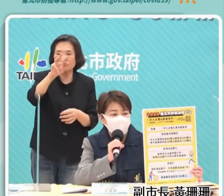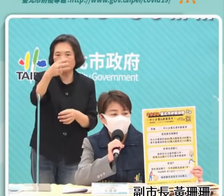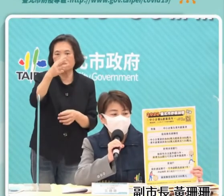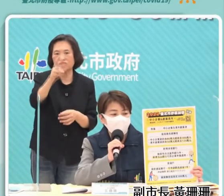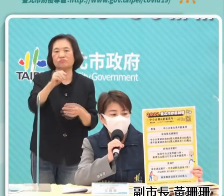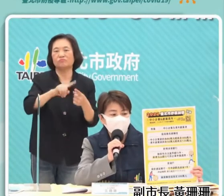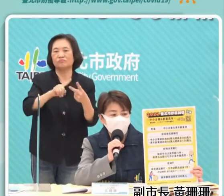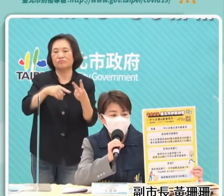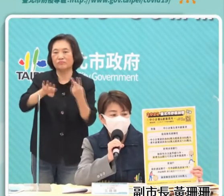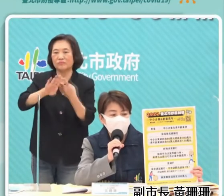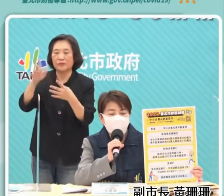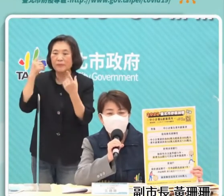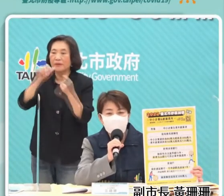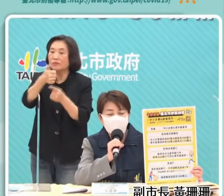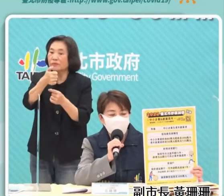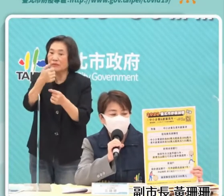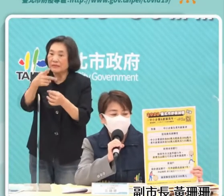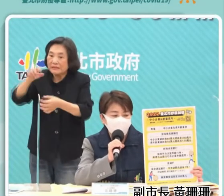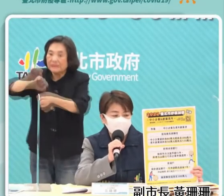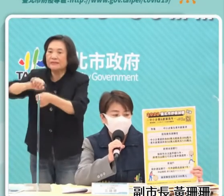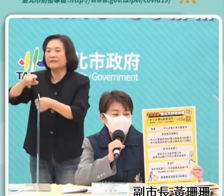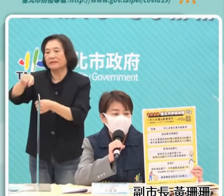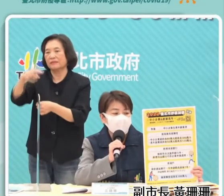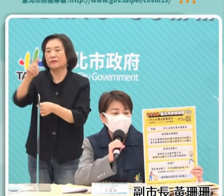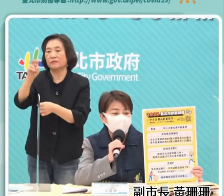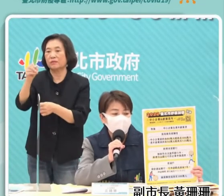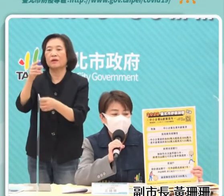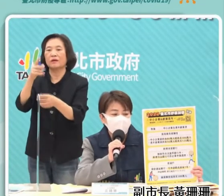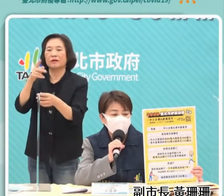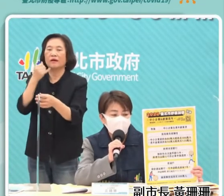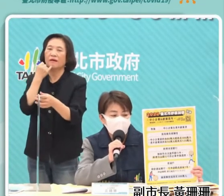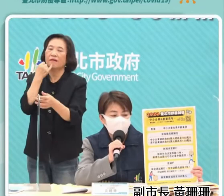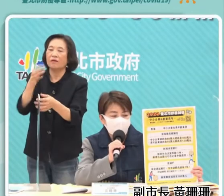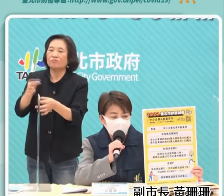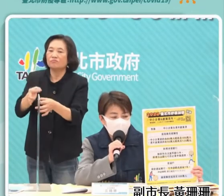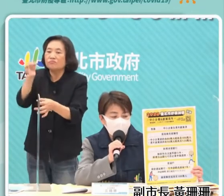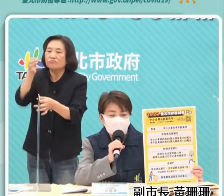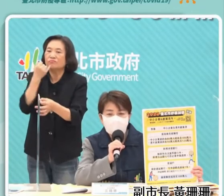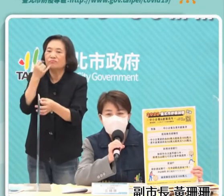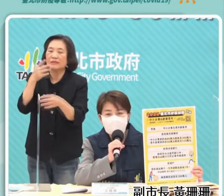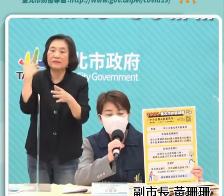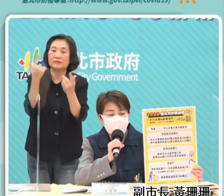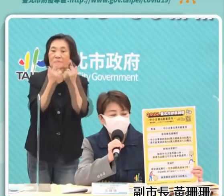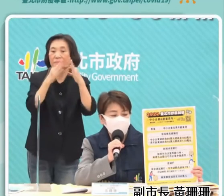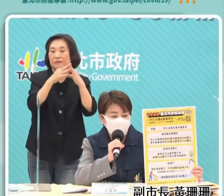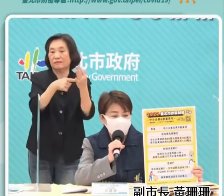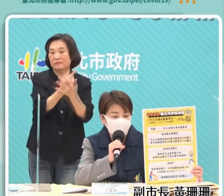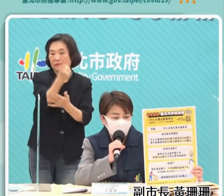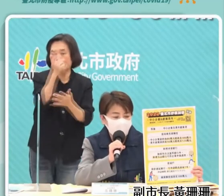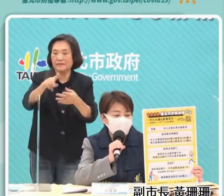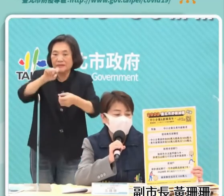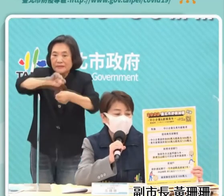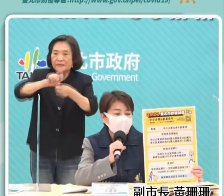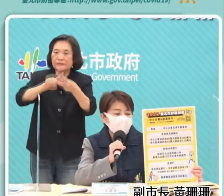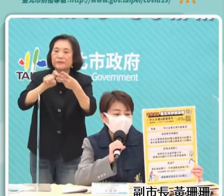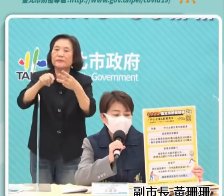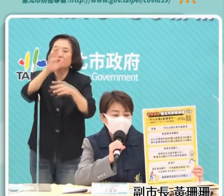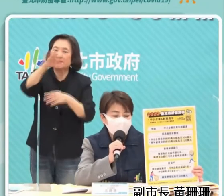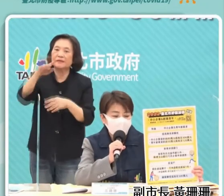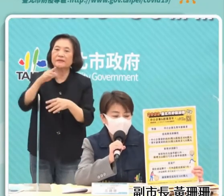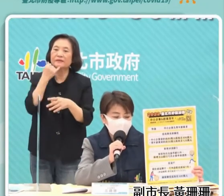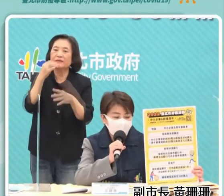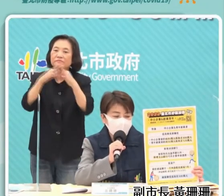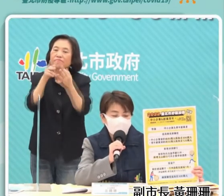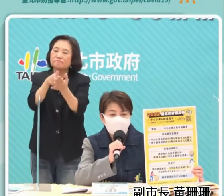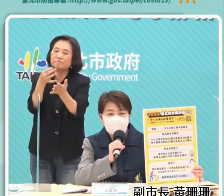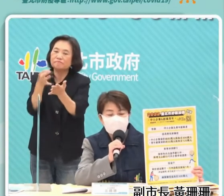年创业贷款由550万提高到120万，那以前只有台北富邦银行，那新增了玉山银行，那原来的